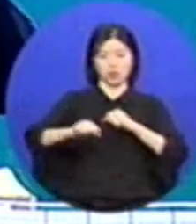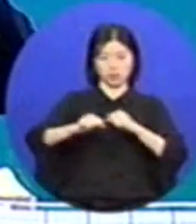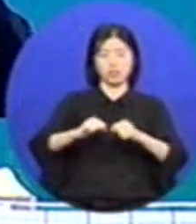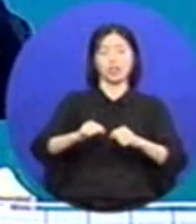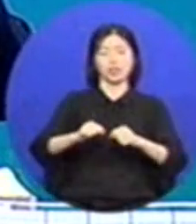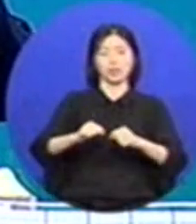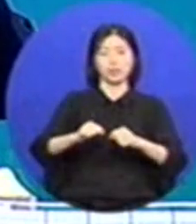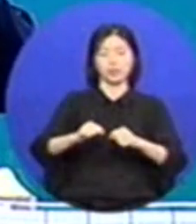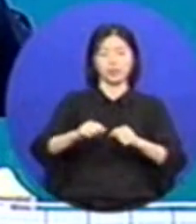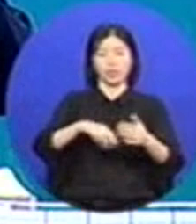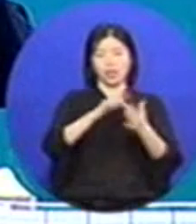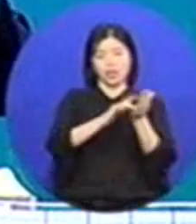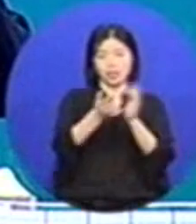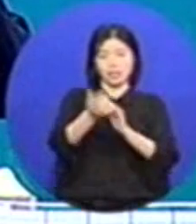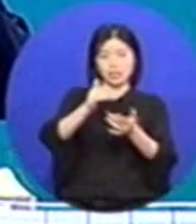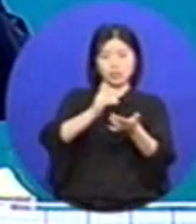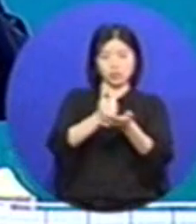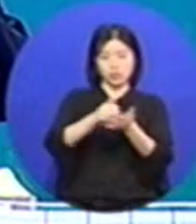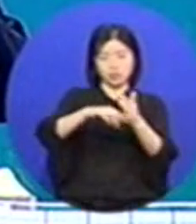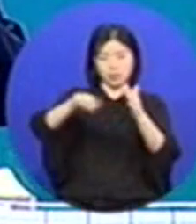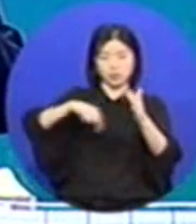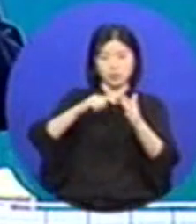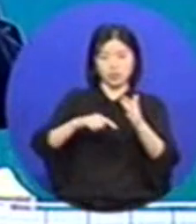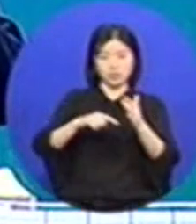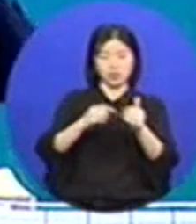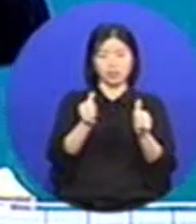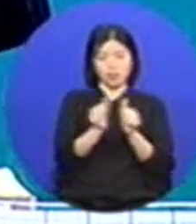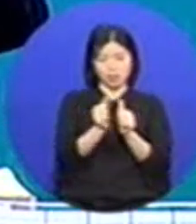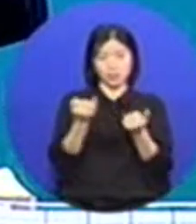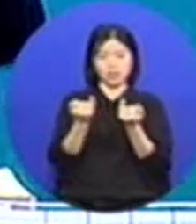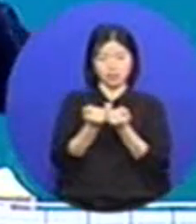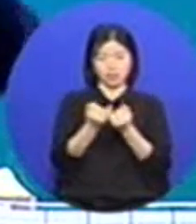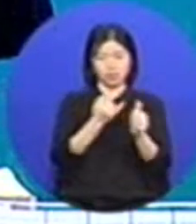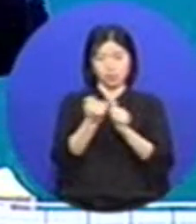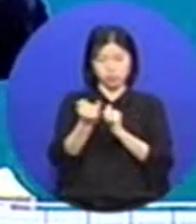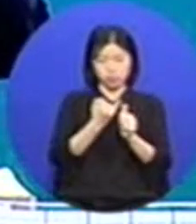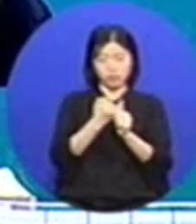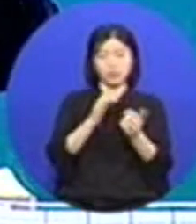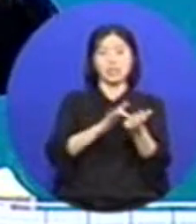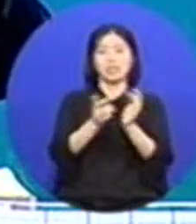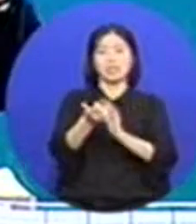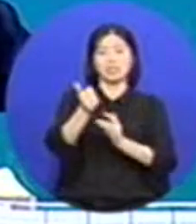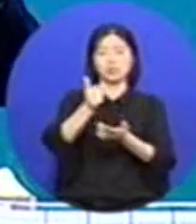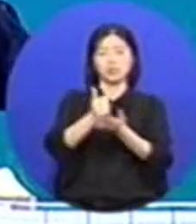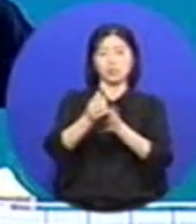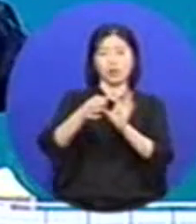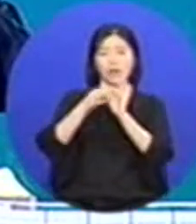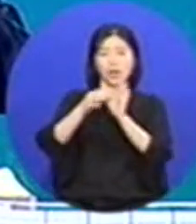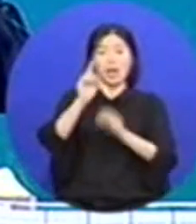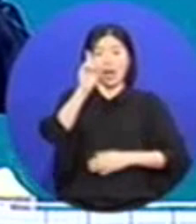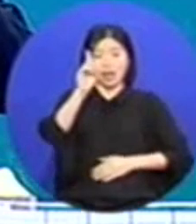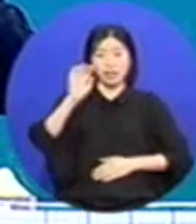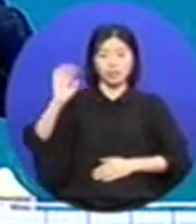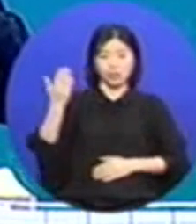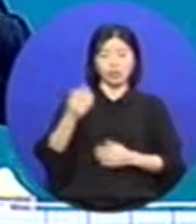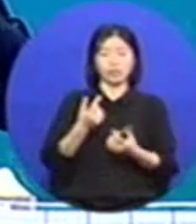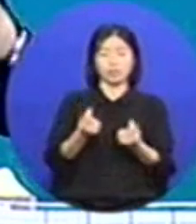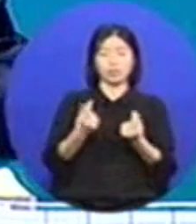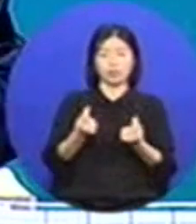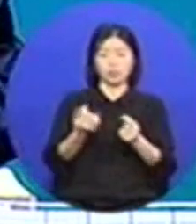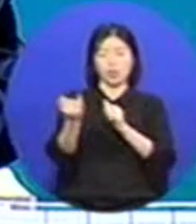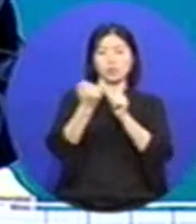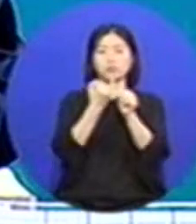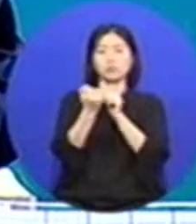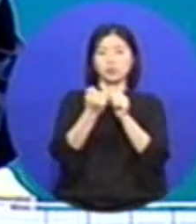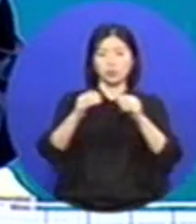남자와 여자 부분은 예수님 안에 하나 된 것처럼 부부 사이에서도 그렇게 놀랍게